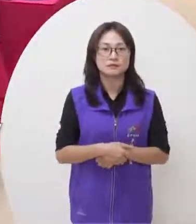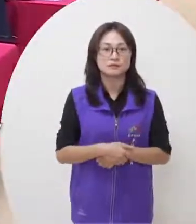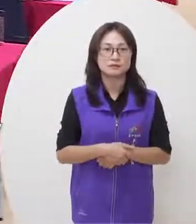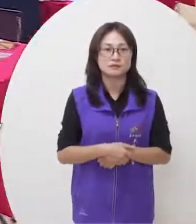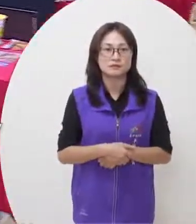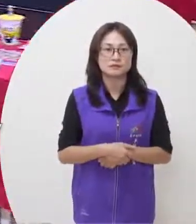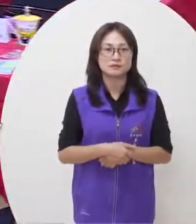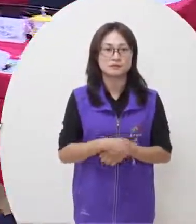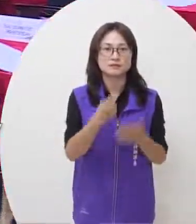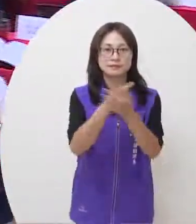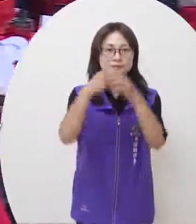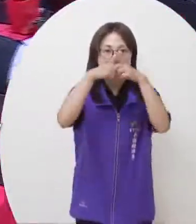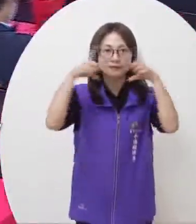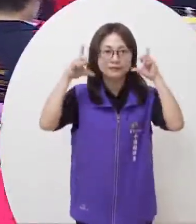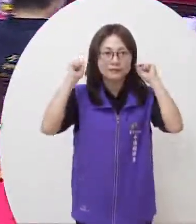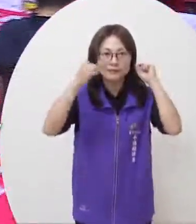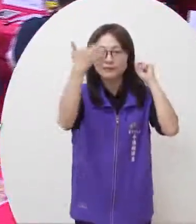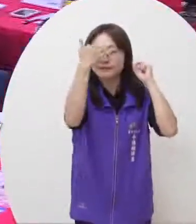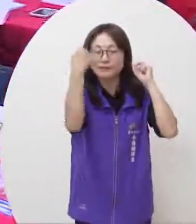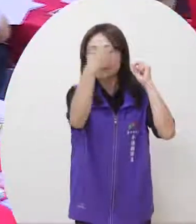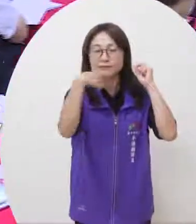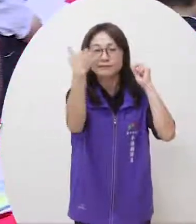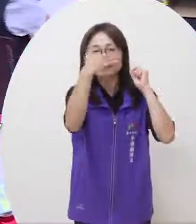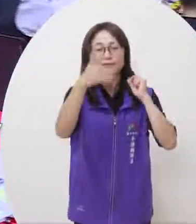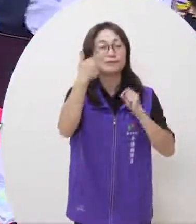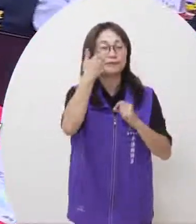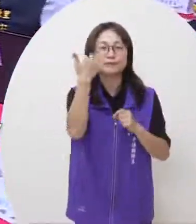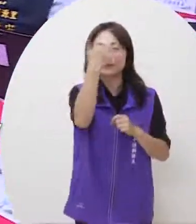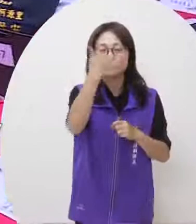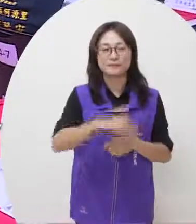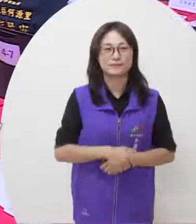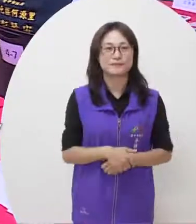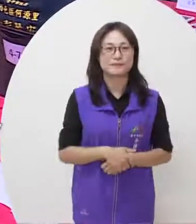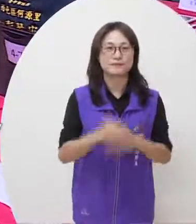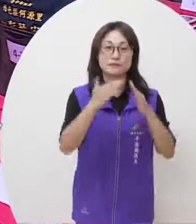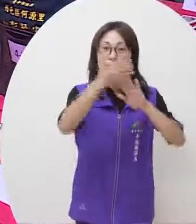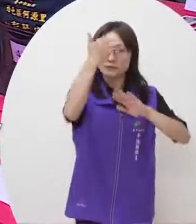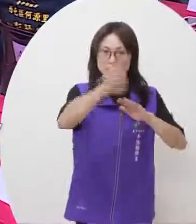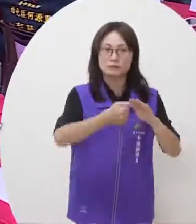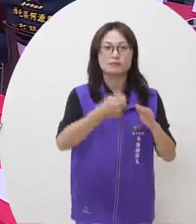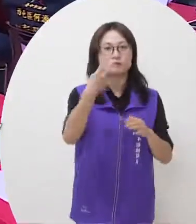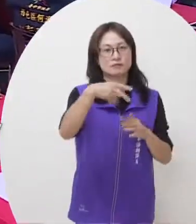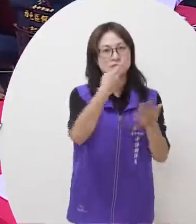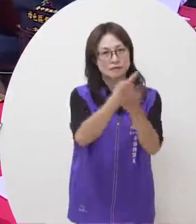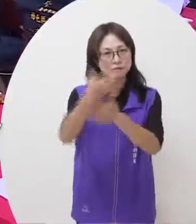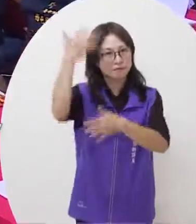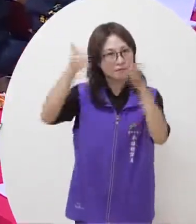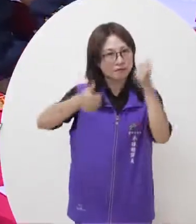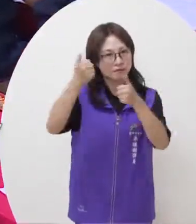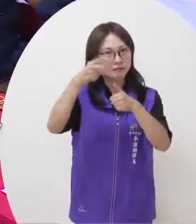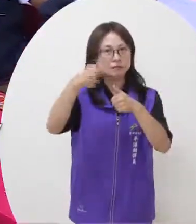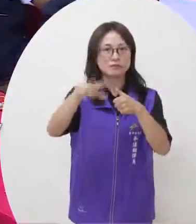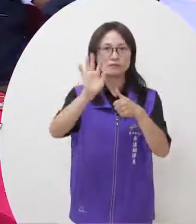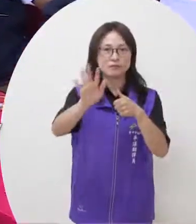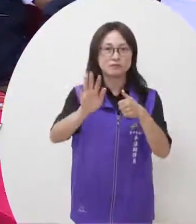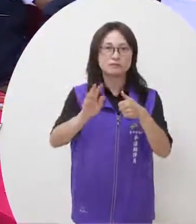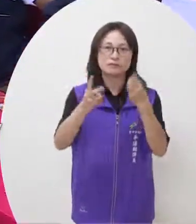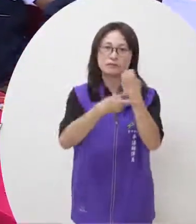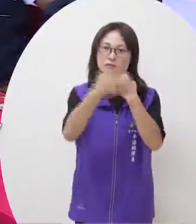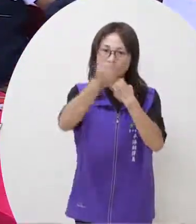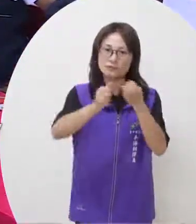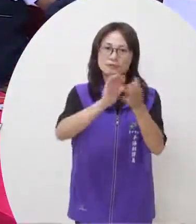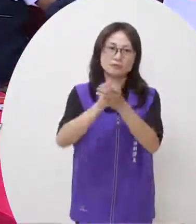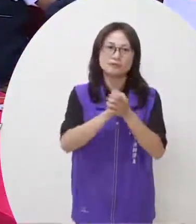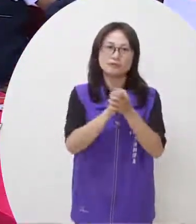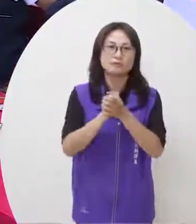家戴口罩，麻烦报一下名字，报一下这个头衔。 市长， 谢谢， 还有我们在座的各位长官以及我们这些里长哈，